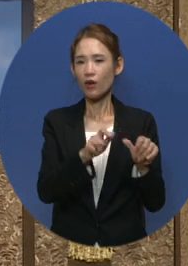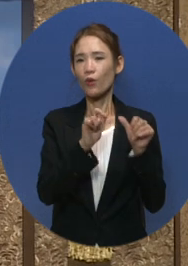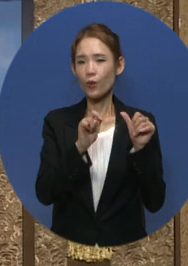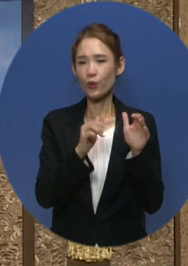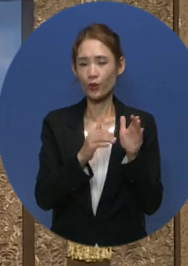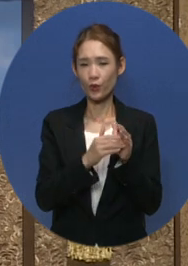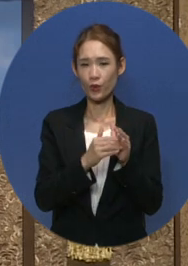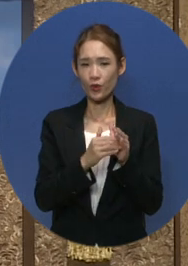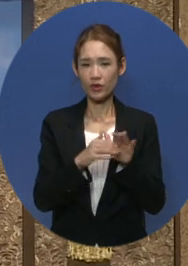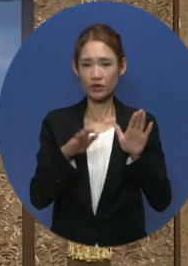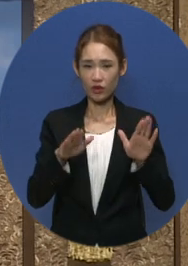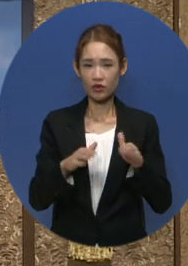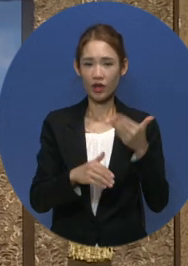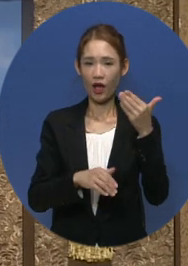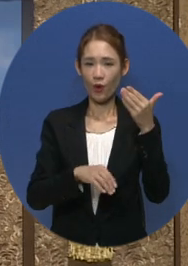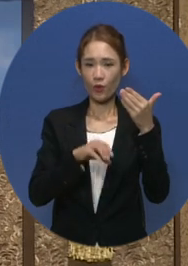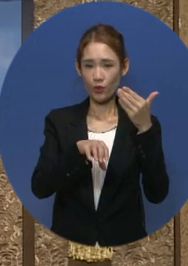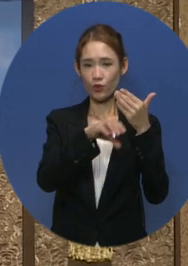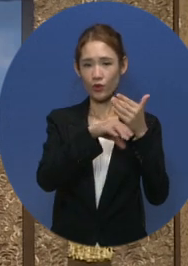현재 9개 점포에서